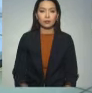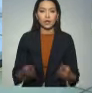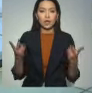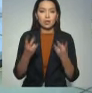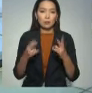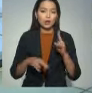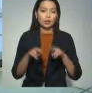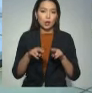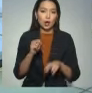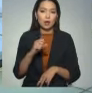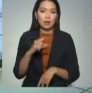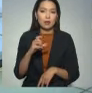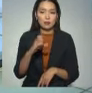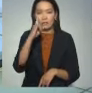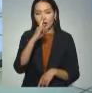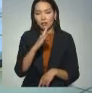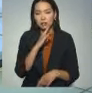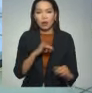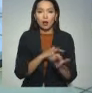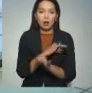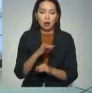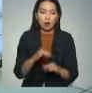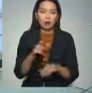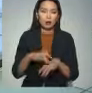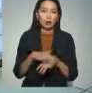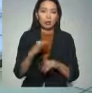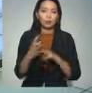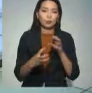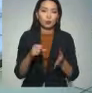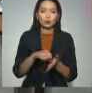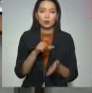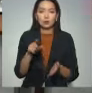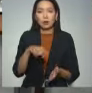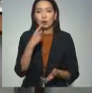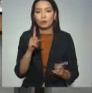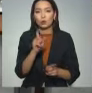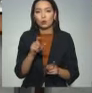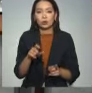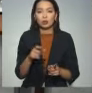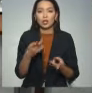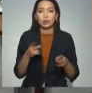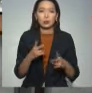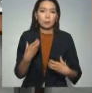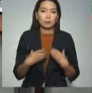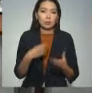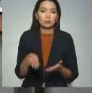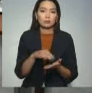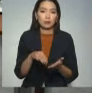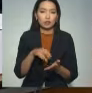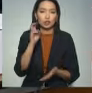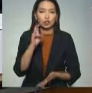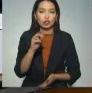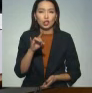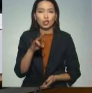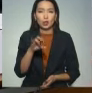Необходимость строительства АЭС в Казахстане обсудили отечественные и международные эксперты. Говорят, людям не о чем беспокоиться, повторение